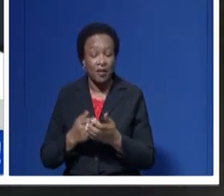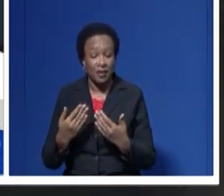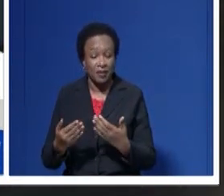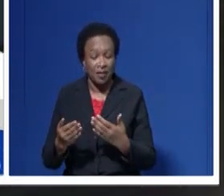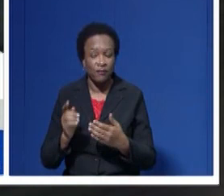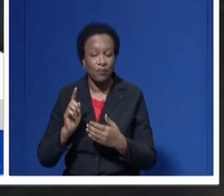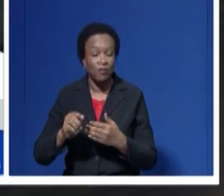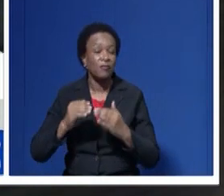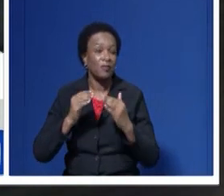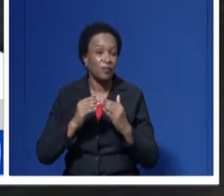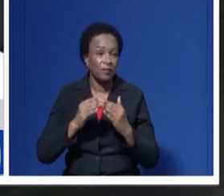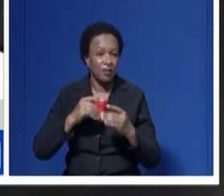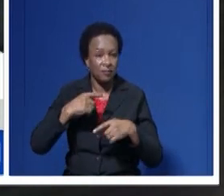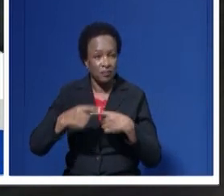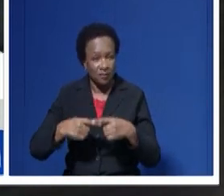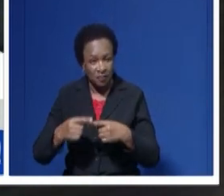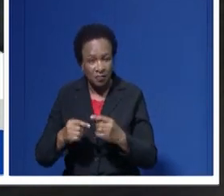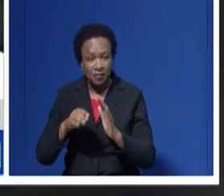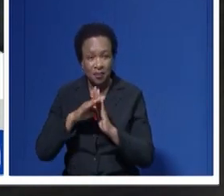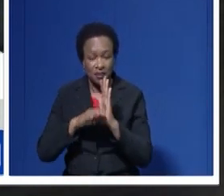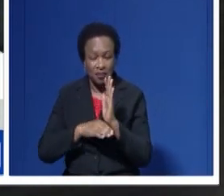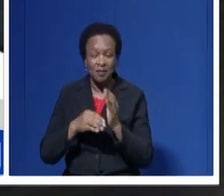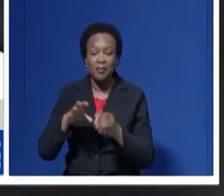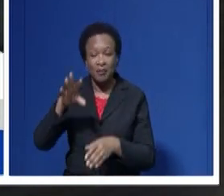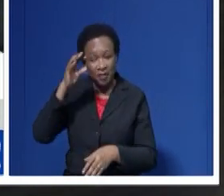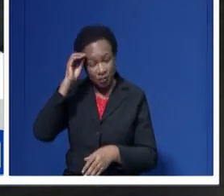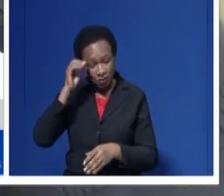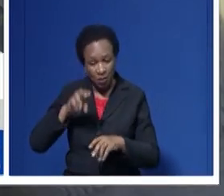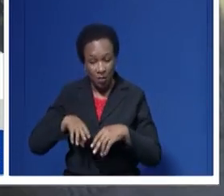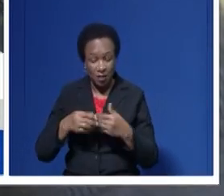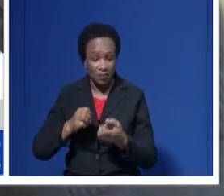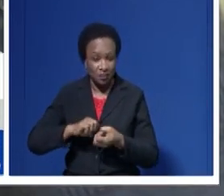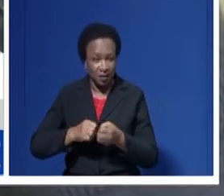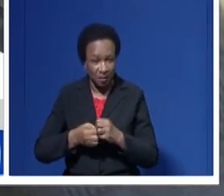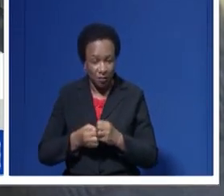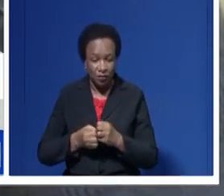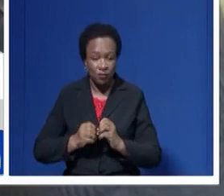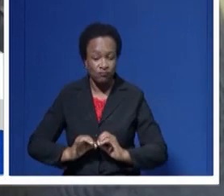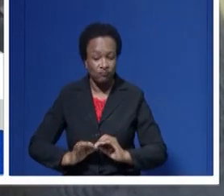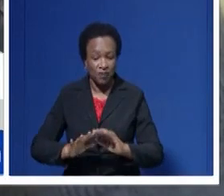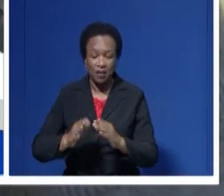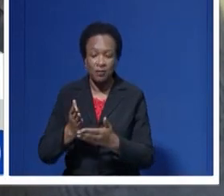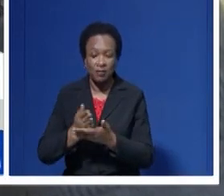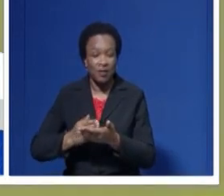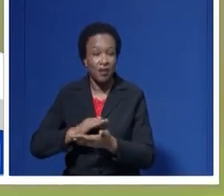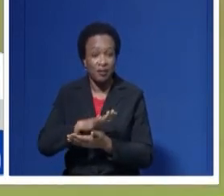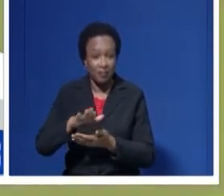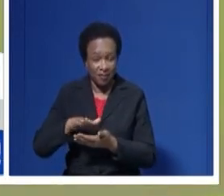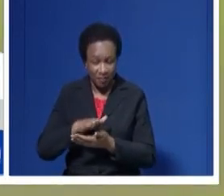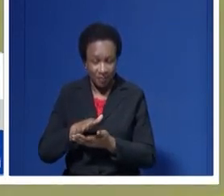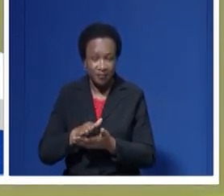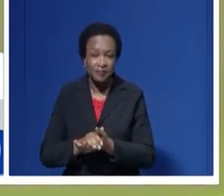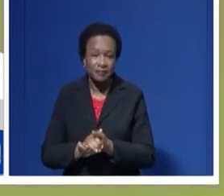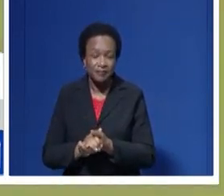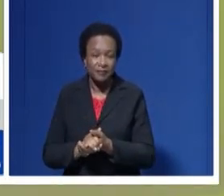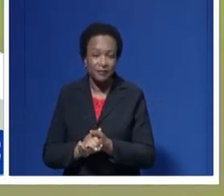majumbani lakini wakiendelea na ratiba za masomo licha ya changamoto za kimtandao katika baadhi ya maeneo. Sasa